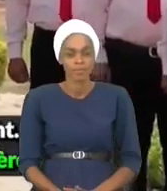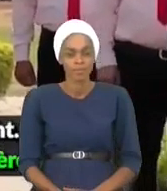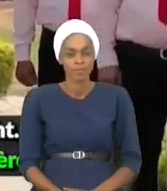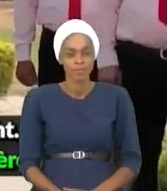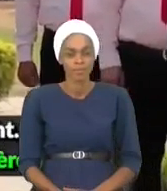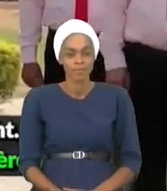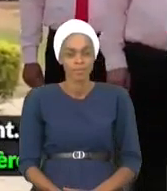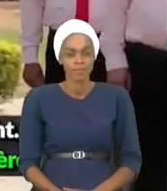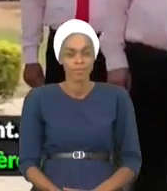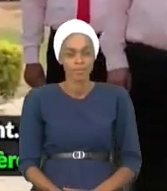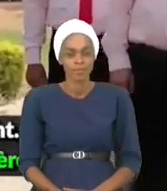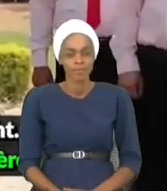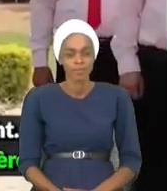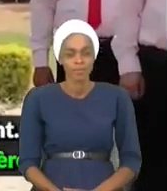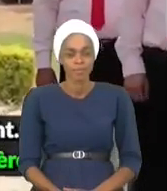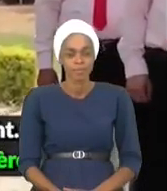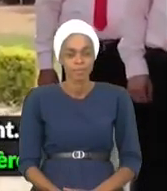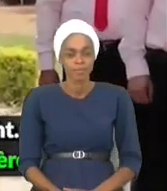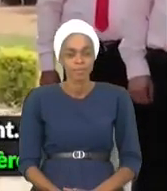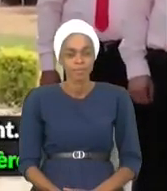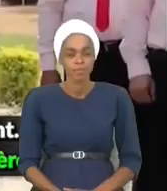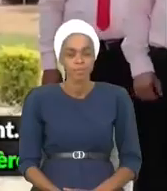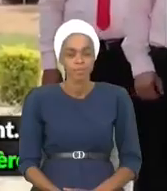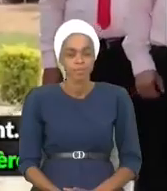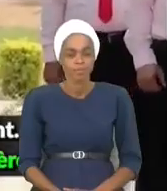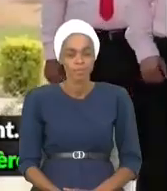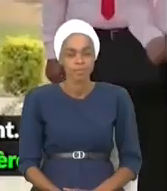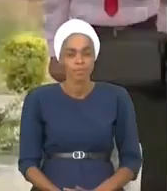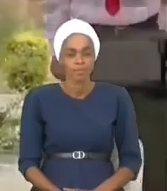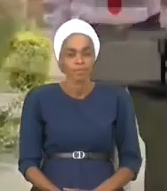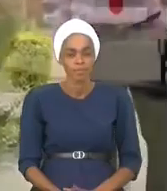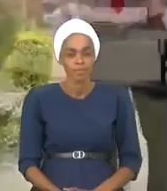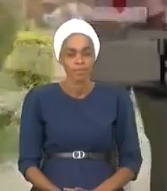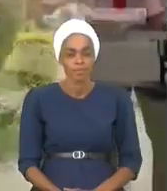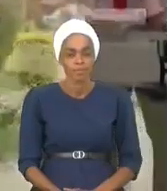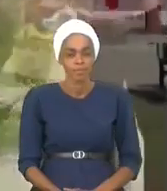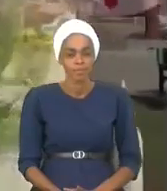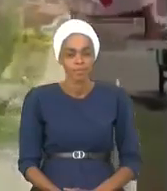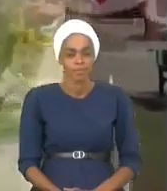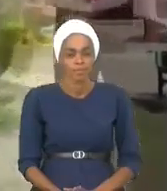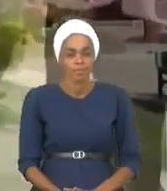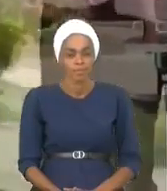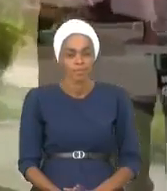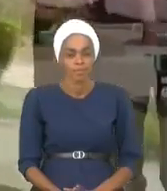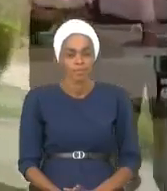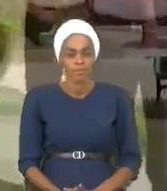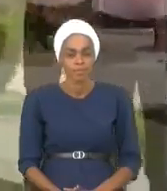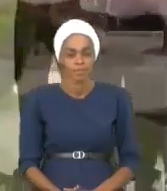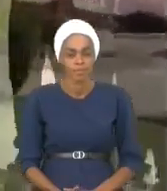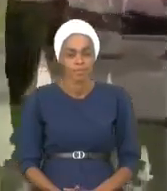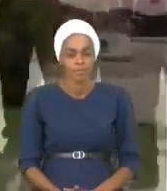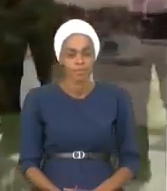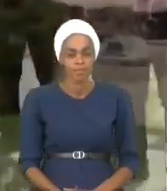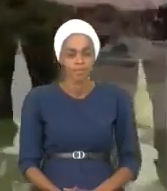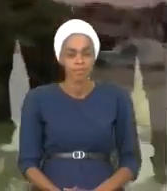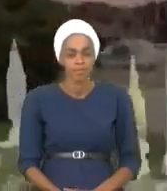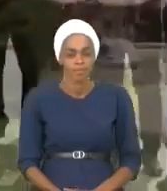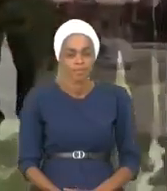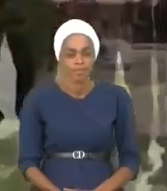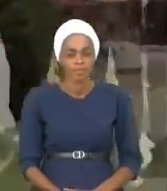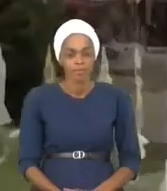بدت معايا وهتكمل يا نوري. نعمتك غالية